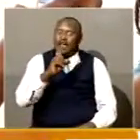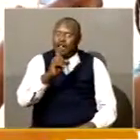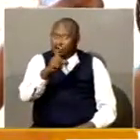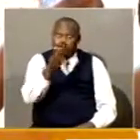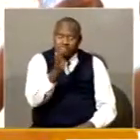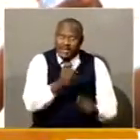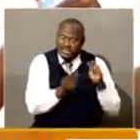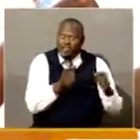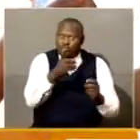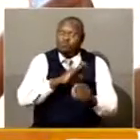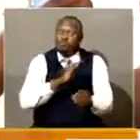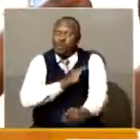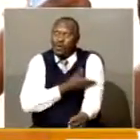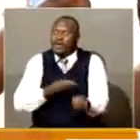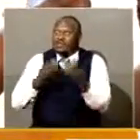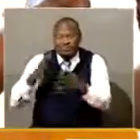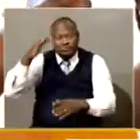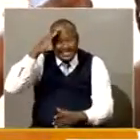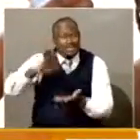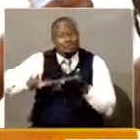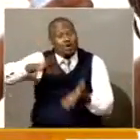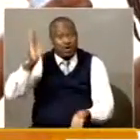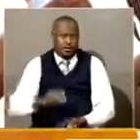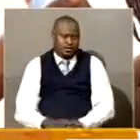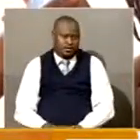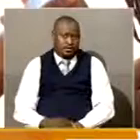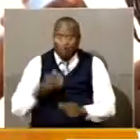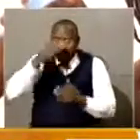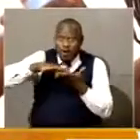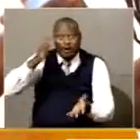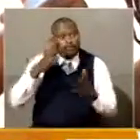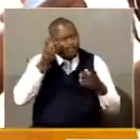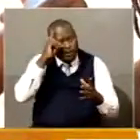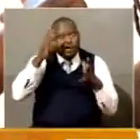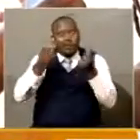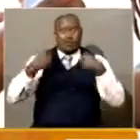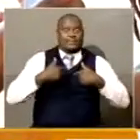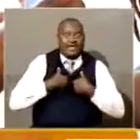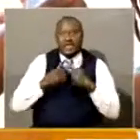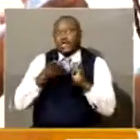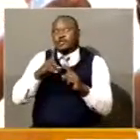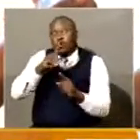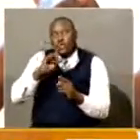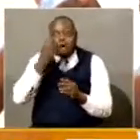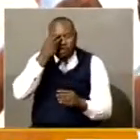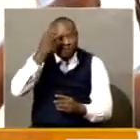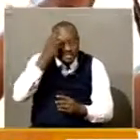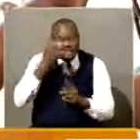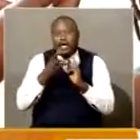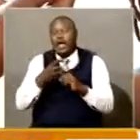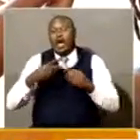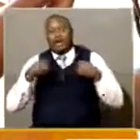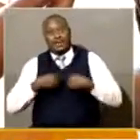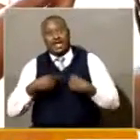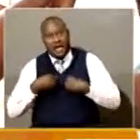Lowooza amaanyi ge muwadde abapoliisi maanyi nnyo kubanga bajja kukwata abantu nga nze nga Dr. Kizabesije ng'omuloodi